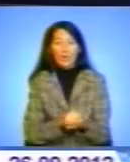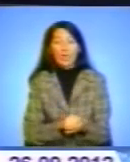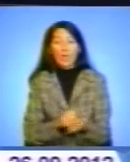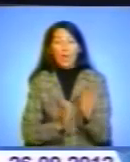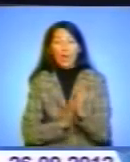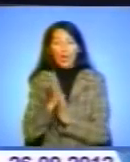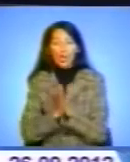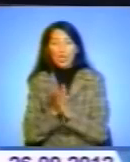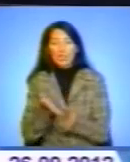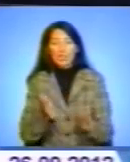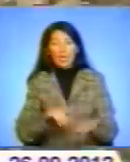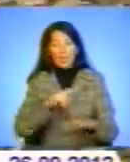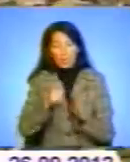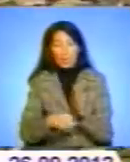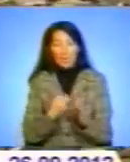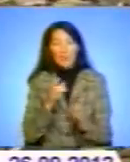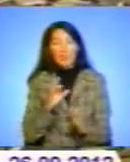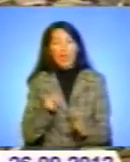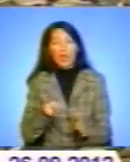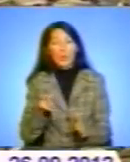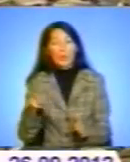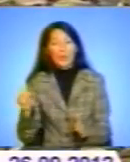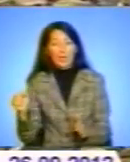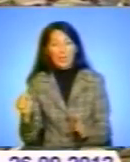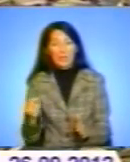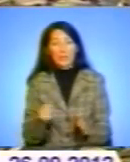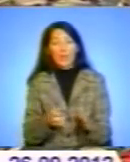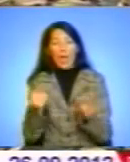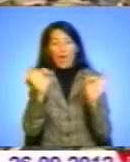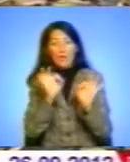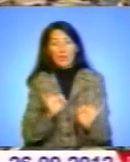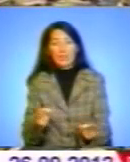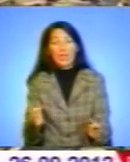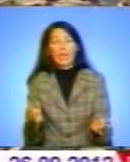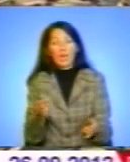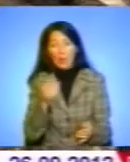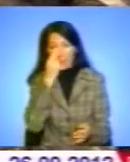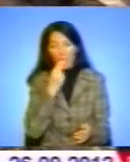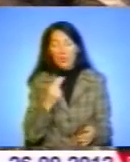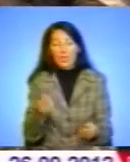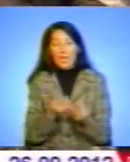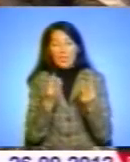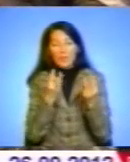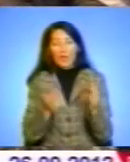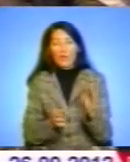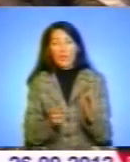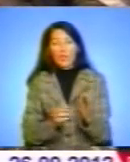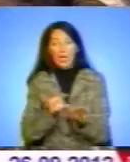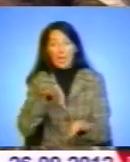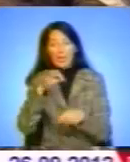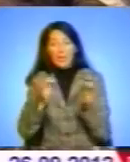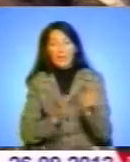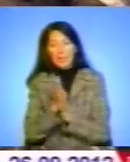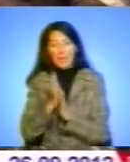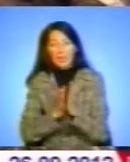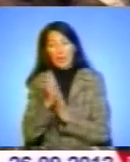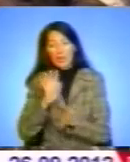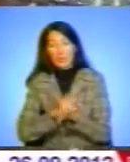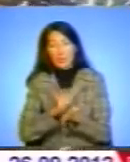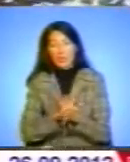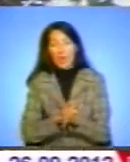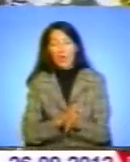Людмила Потікалець. Восени прийнято спалювати листя, траву та сміття. Для більшості тернополян це норма. Однак